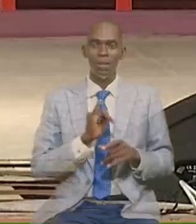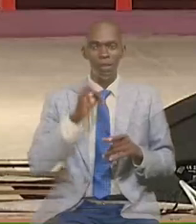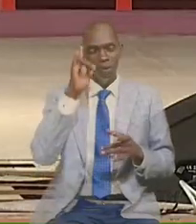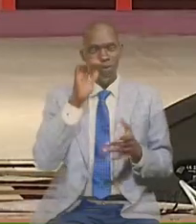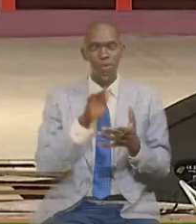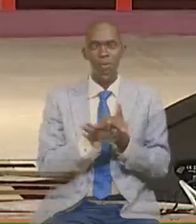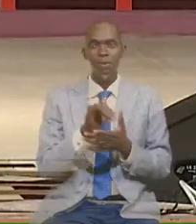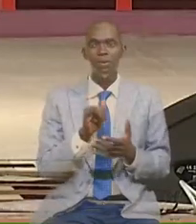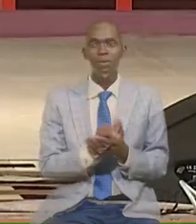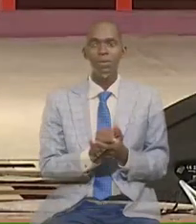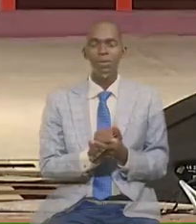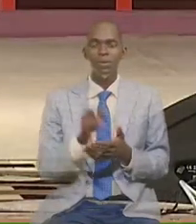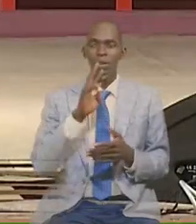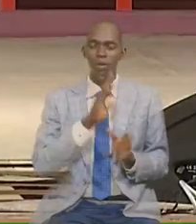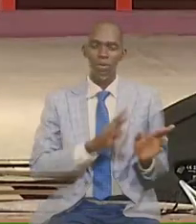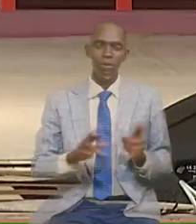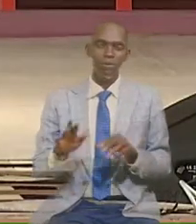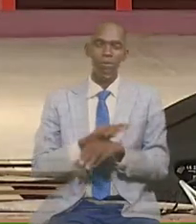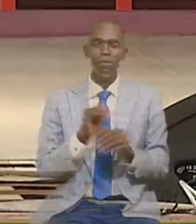Vous sentez déjà la puissance.